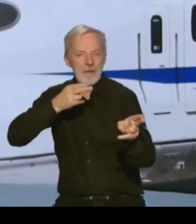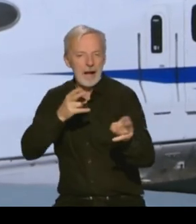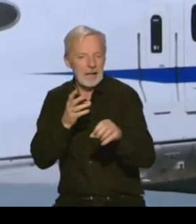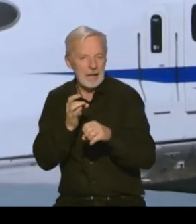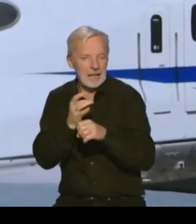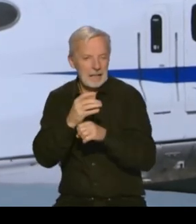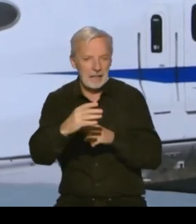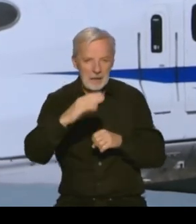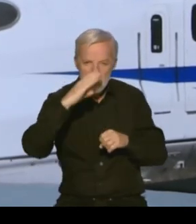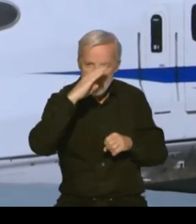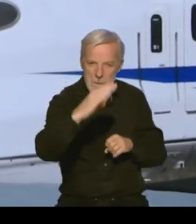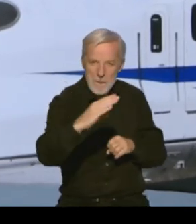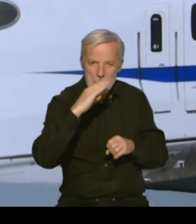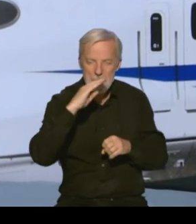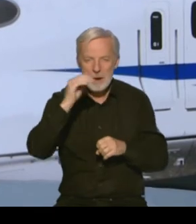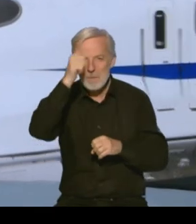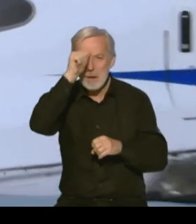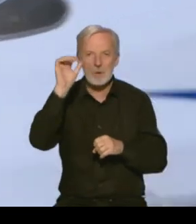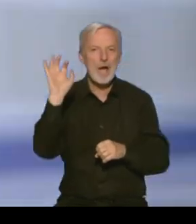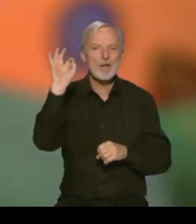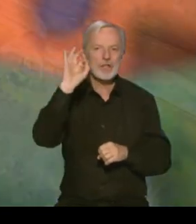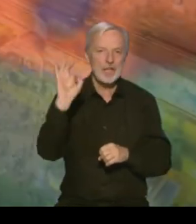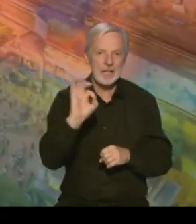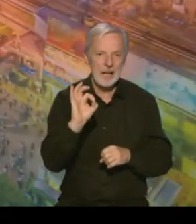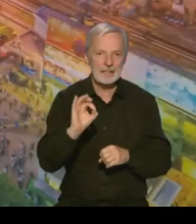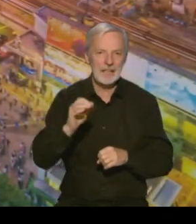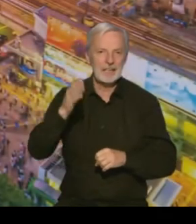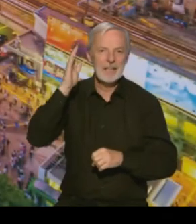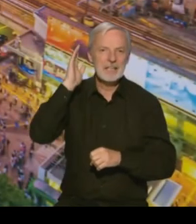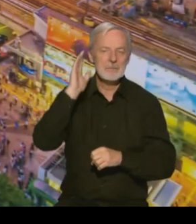říká Shinkansen, do Tokia!